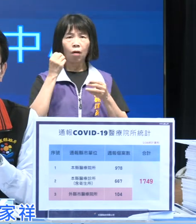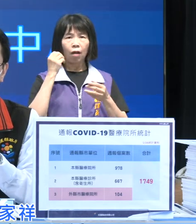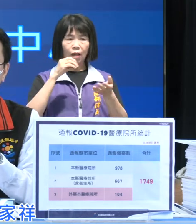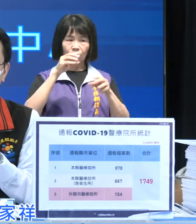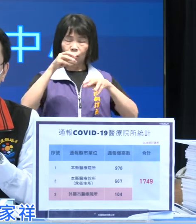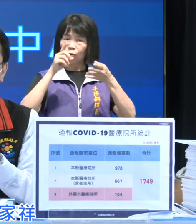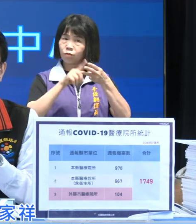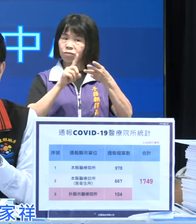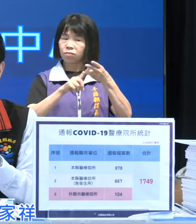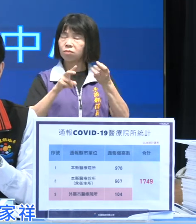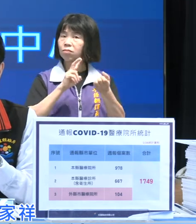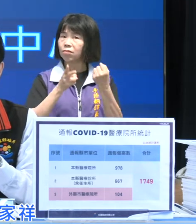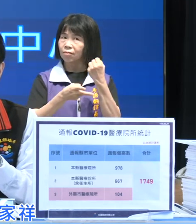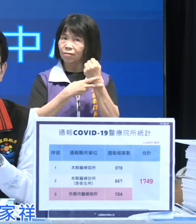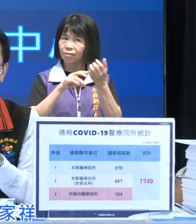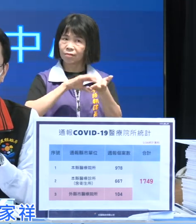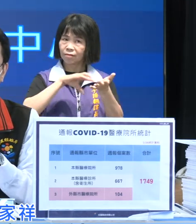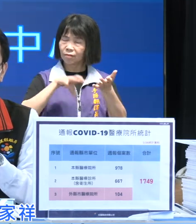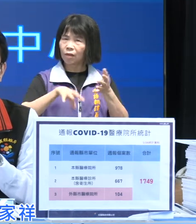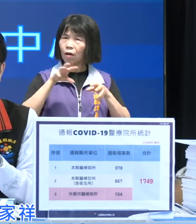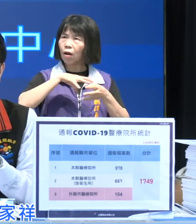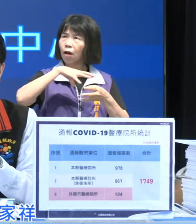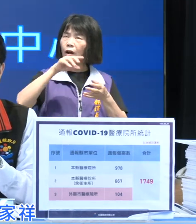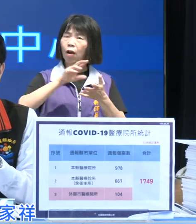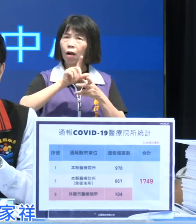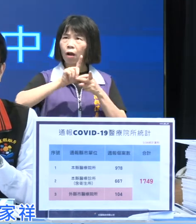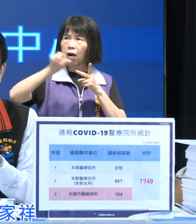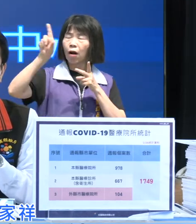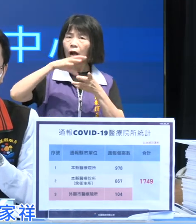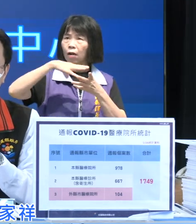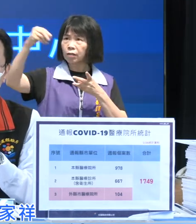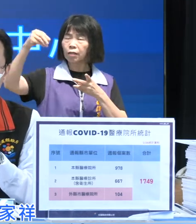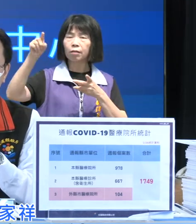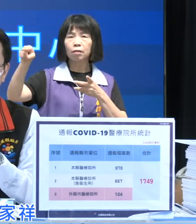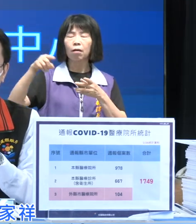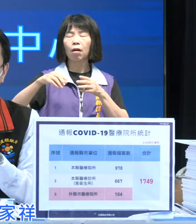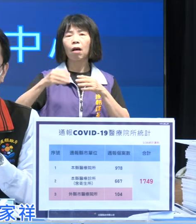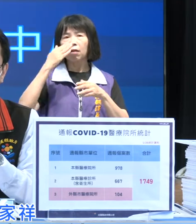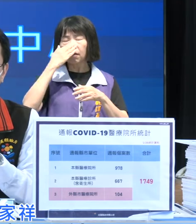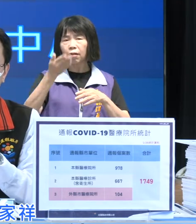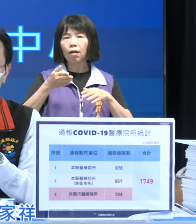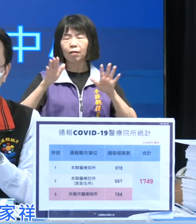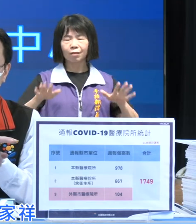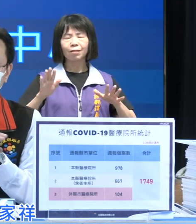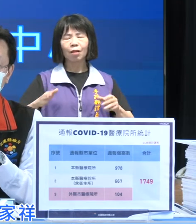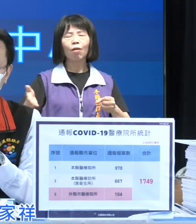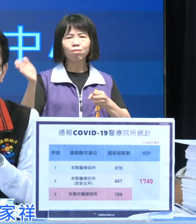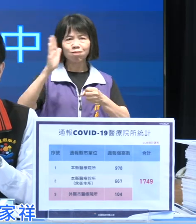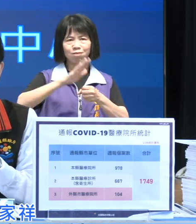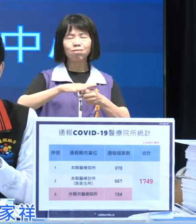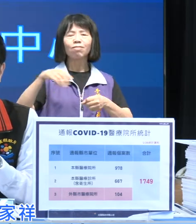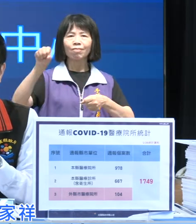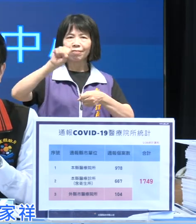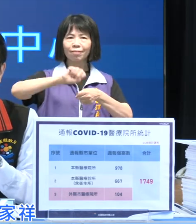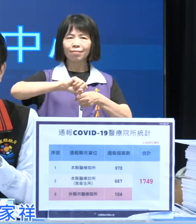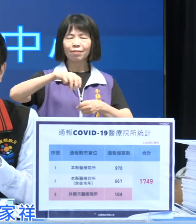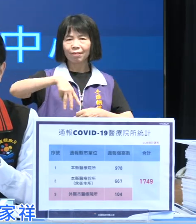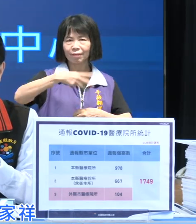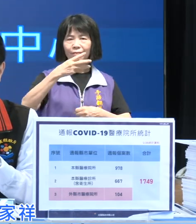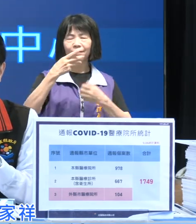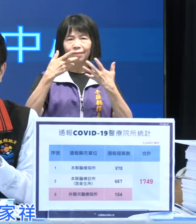功。因此呢，他把它修补回来。那修补回来呢，因此今天有将近300多个个